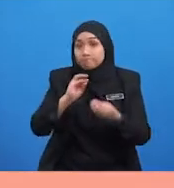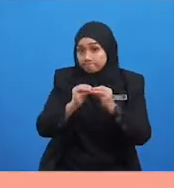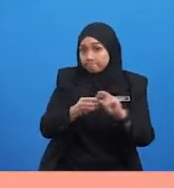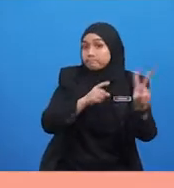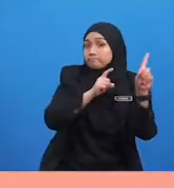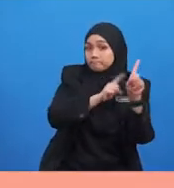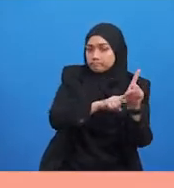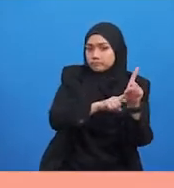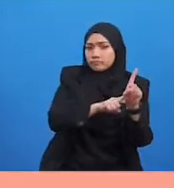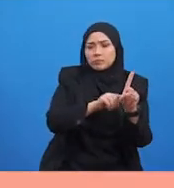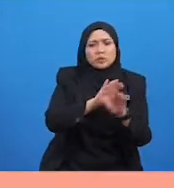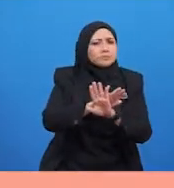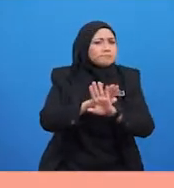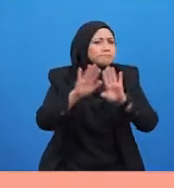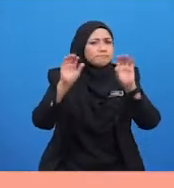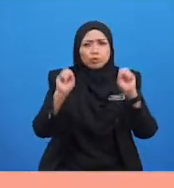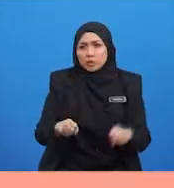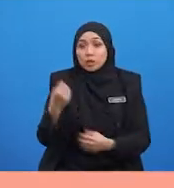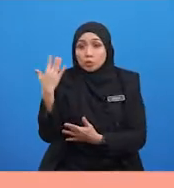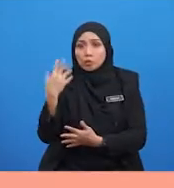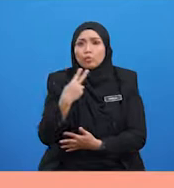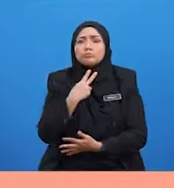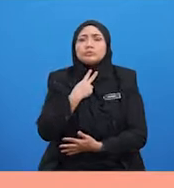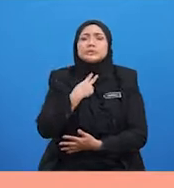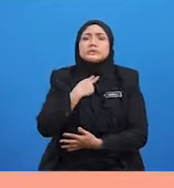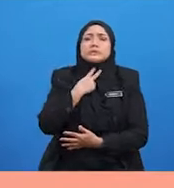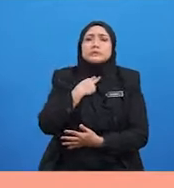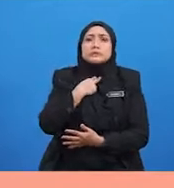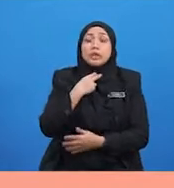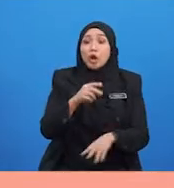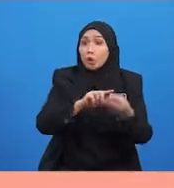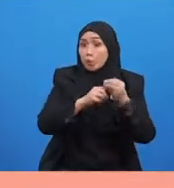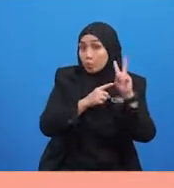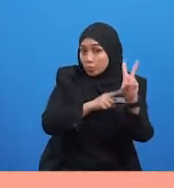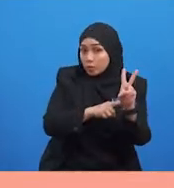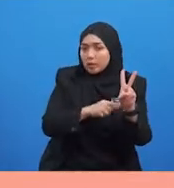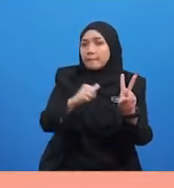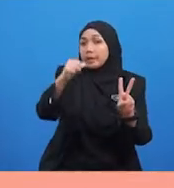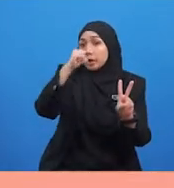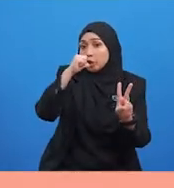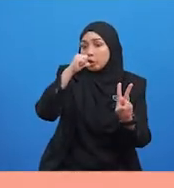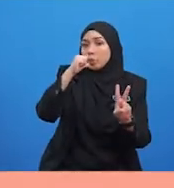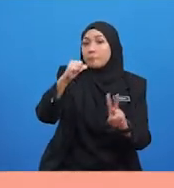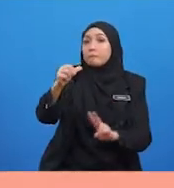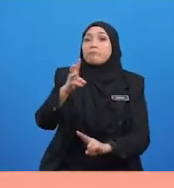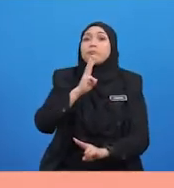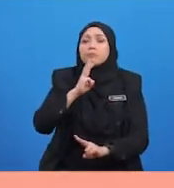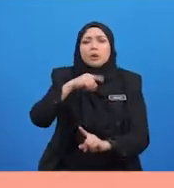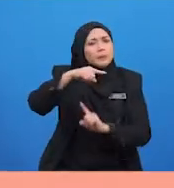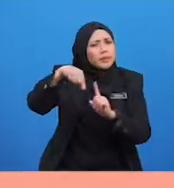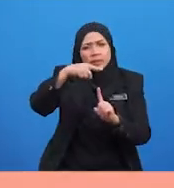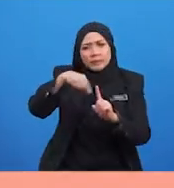air. Pertama, jangan tunggu sehingga dahaga. 2. Minum